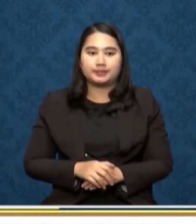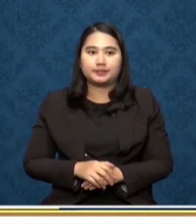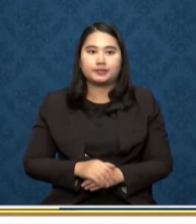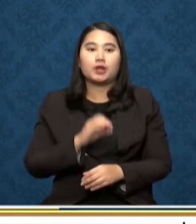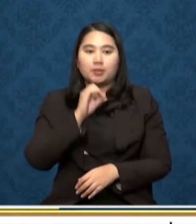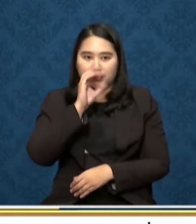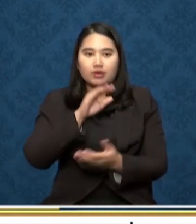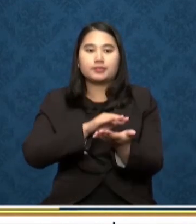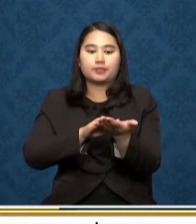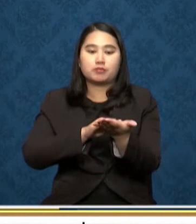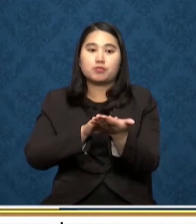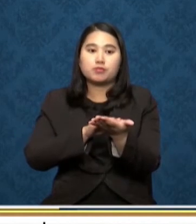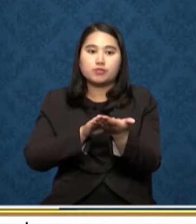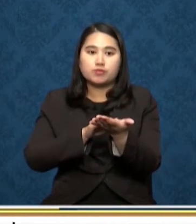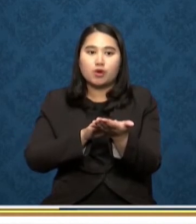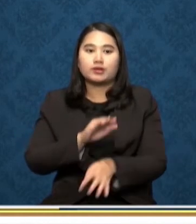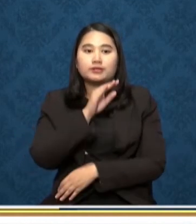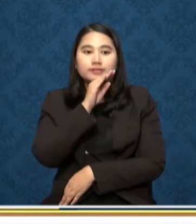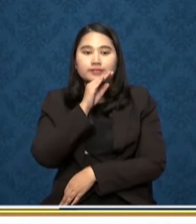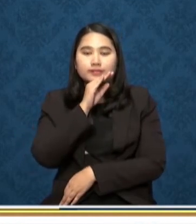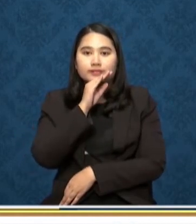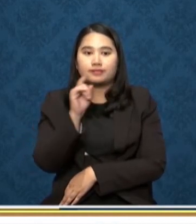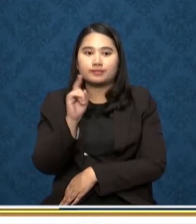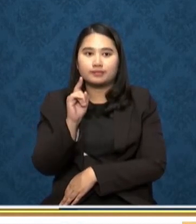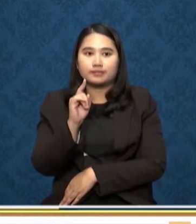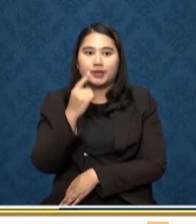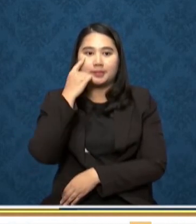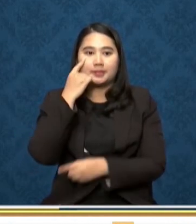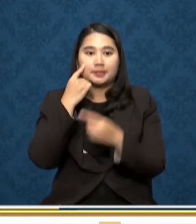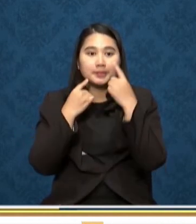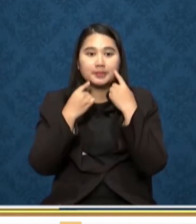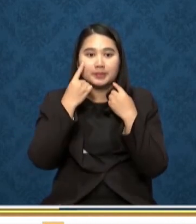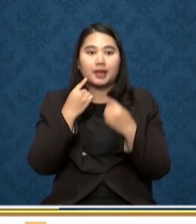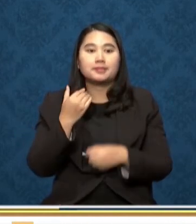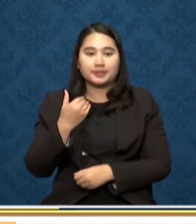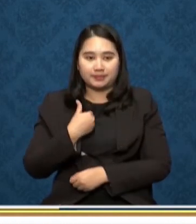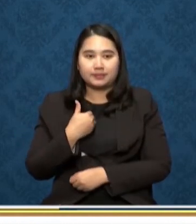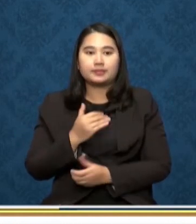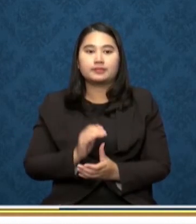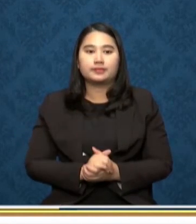กราบขออัยท่ districtsถ้ากระทูนี้จะมีนําตา มเสียงสอื่นบ้าง